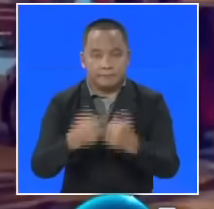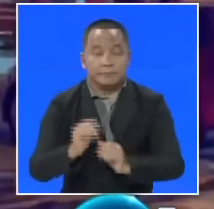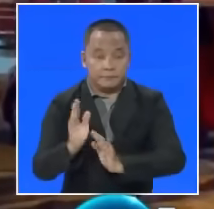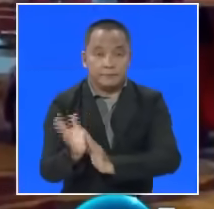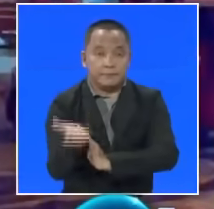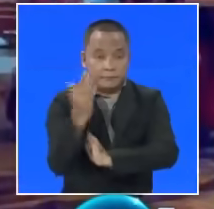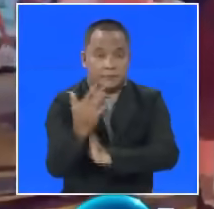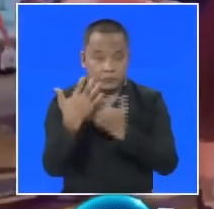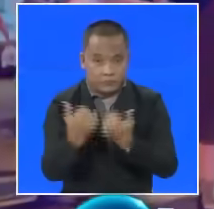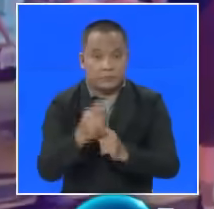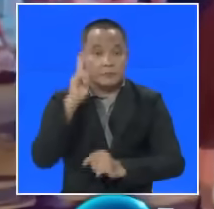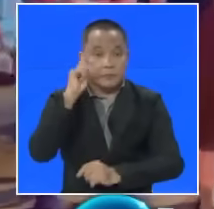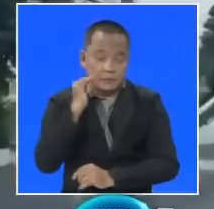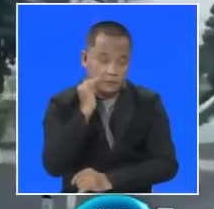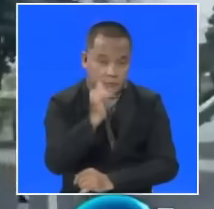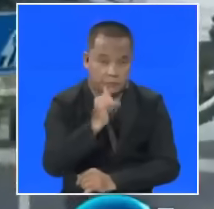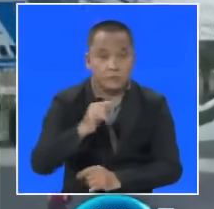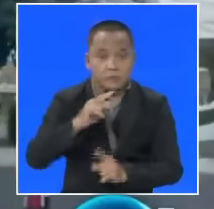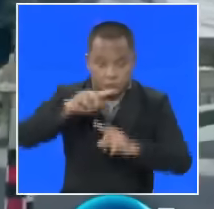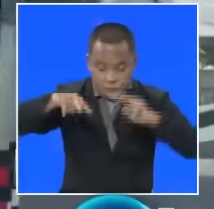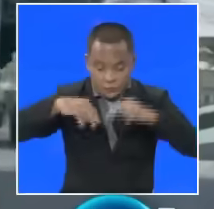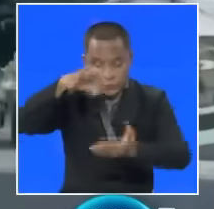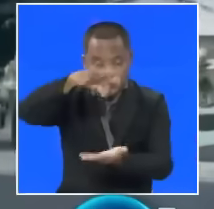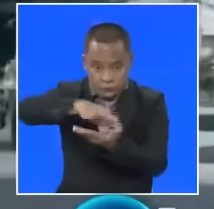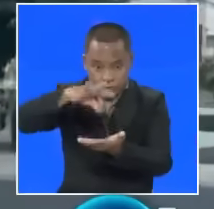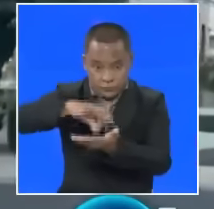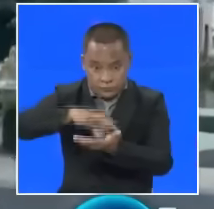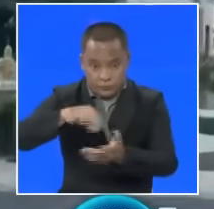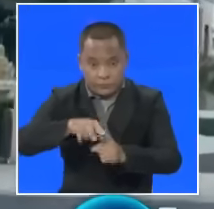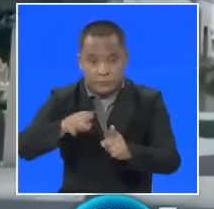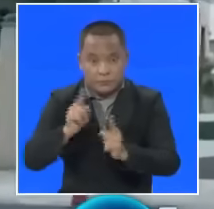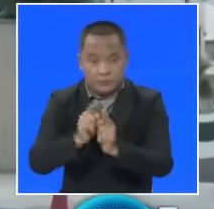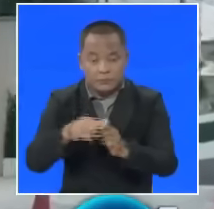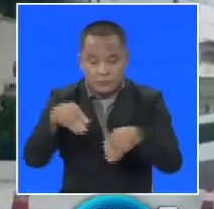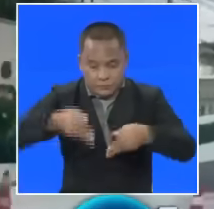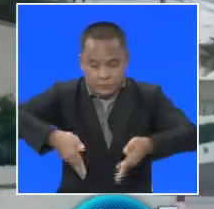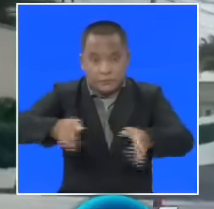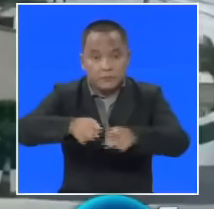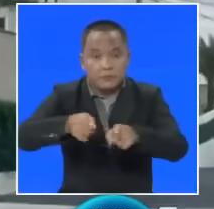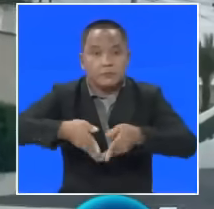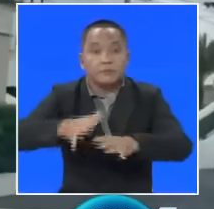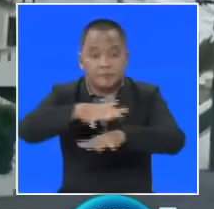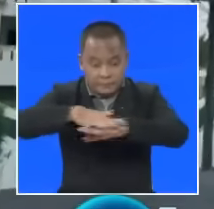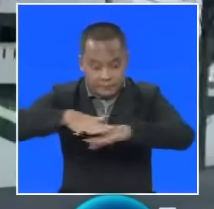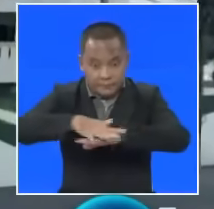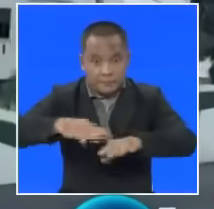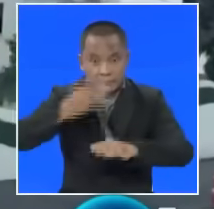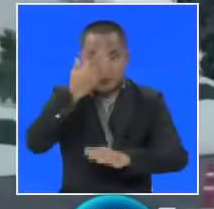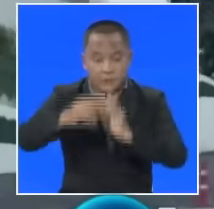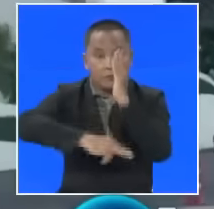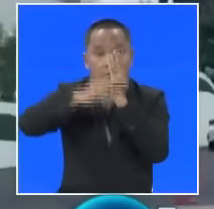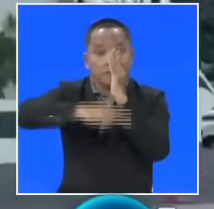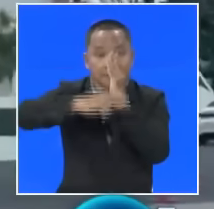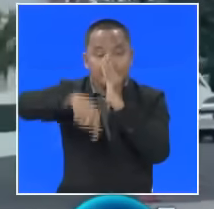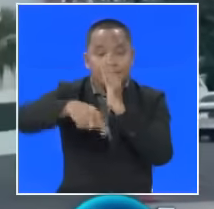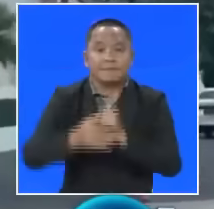งสายของวันนี้นะคะผู้สื่อข่าวได้ลงพื้นที่ไปยังจุดเกิดเหตุอีกครั้งพบว่าบริเวณนี้เนี่ยเป็นทางม้าลายที่อยู่หน้าโรงแรมราชัน